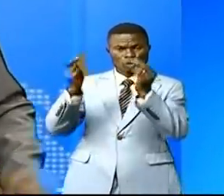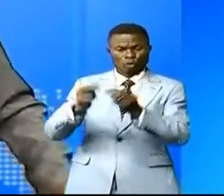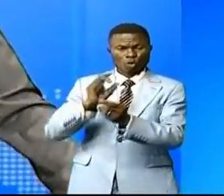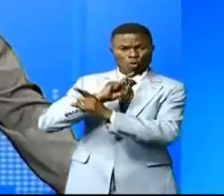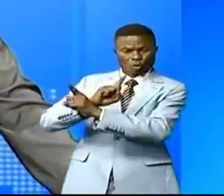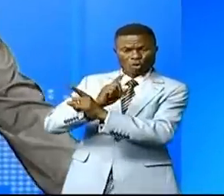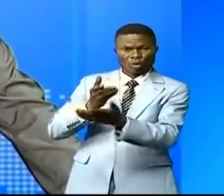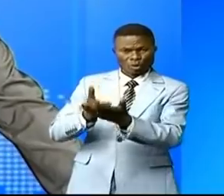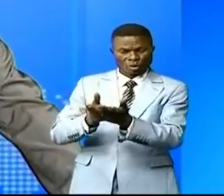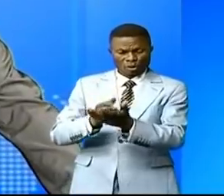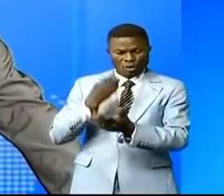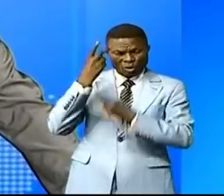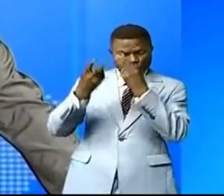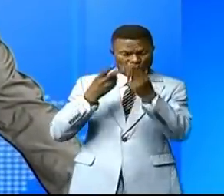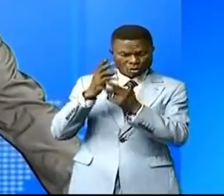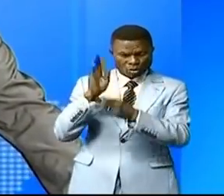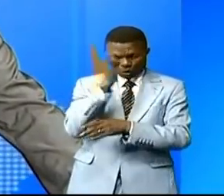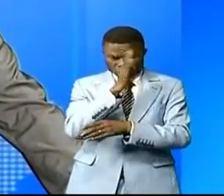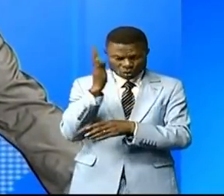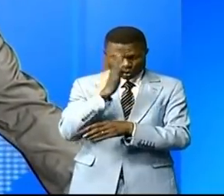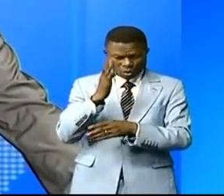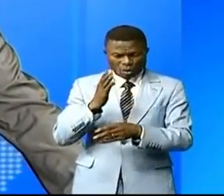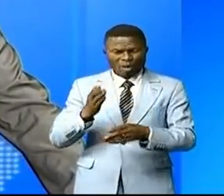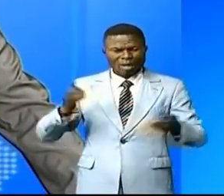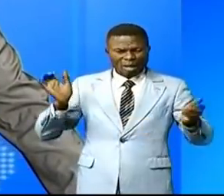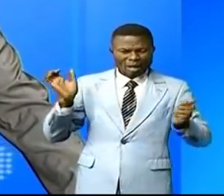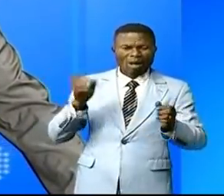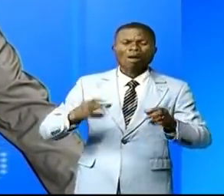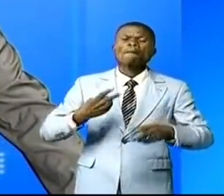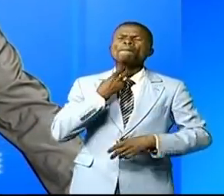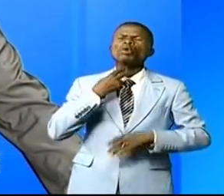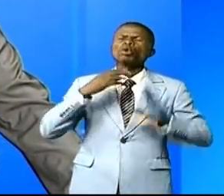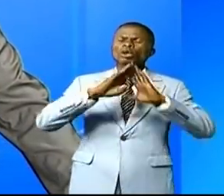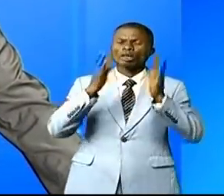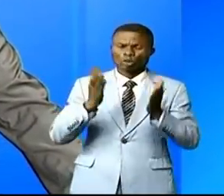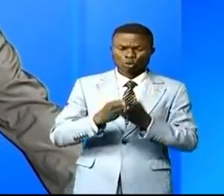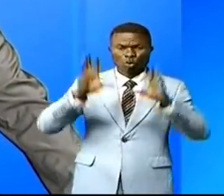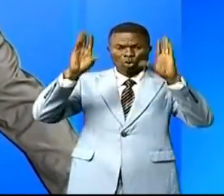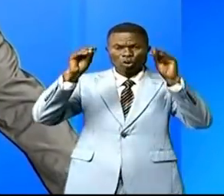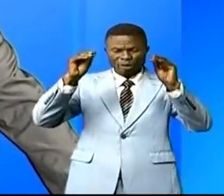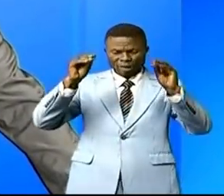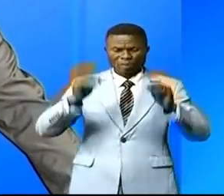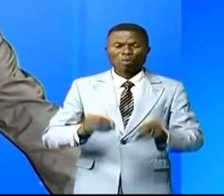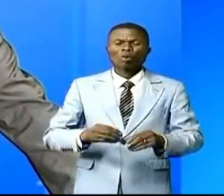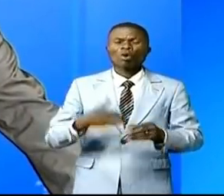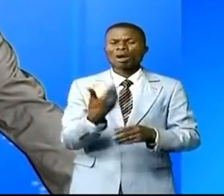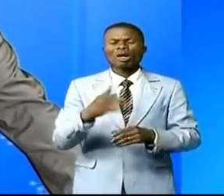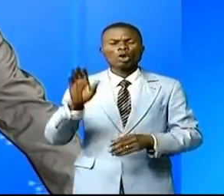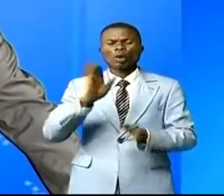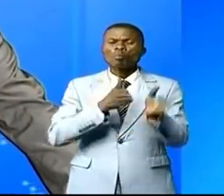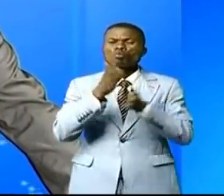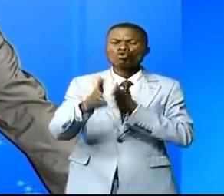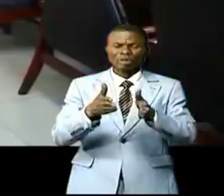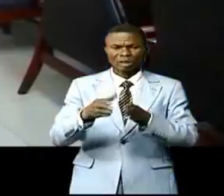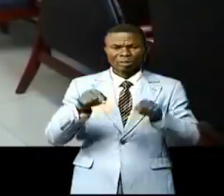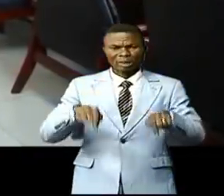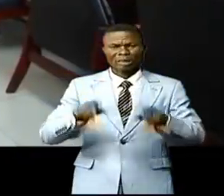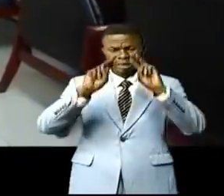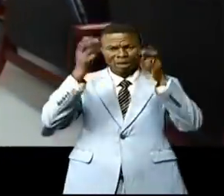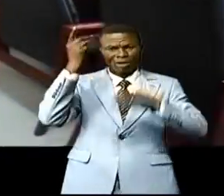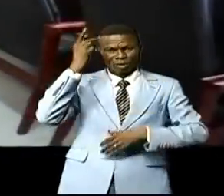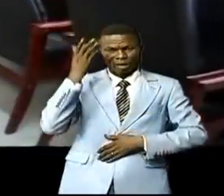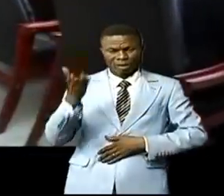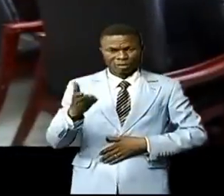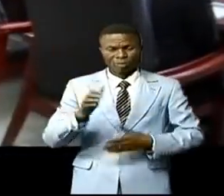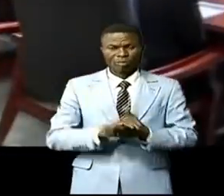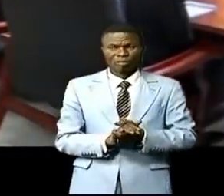but d'inspecter et de sceller tous les dépôts clandestins à travers la ville de Kinshasa. Un reportage de Séverine Katanda. Le